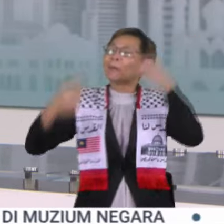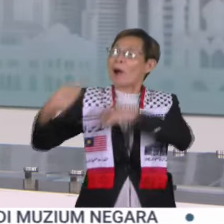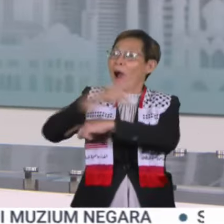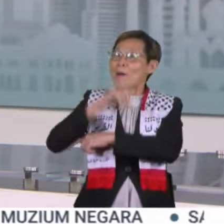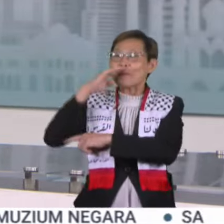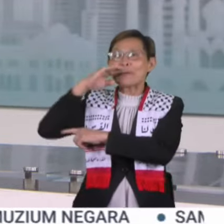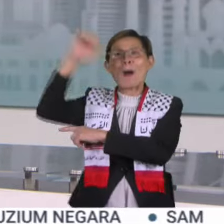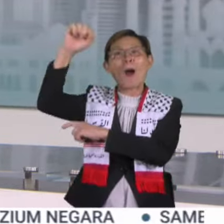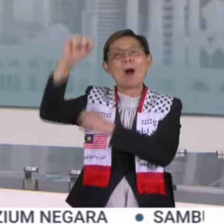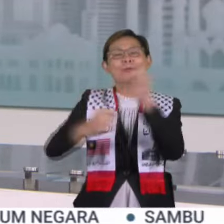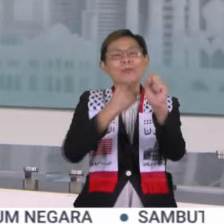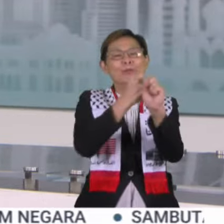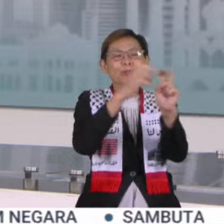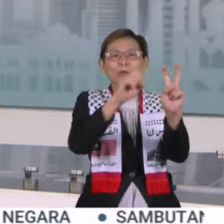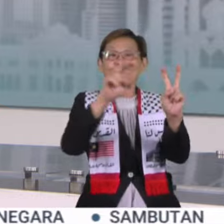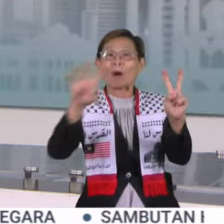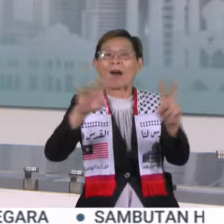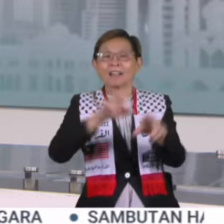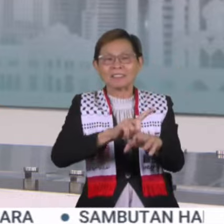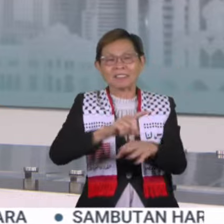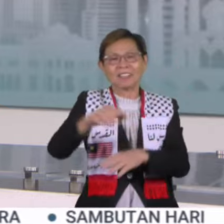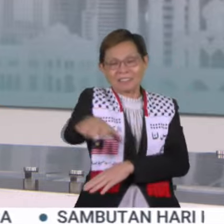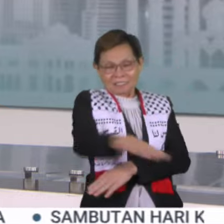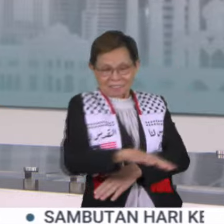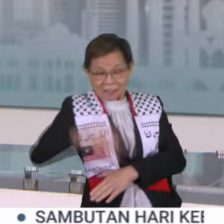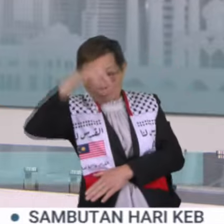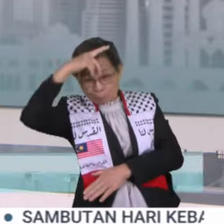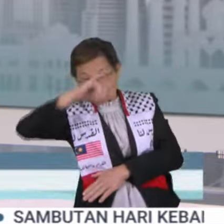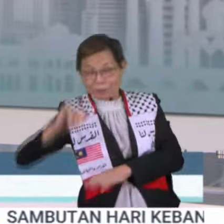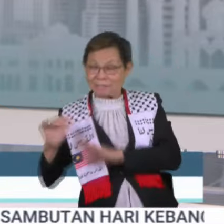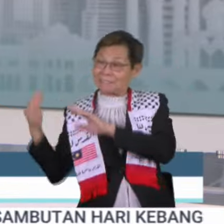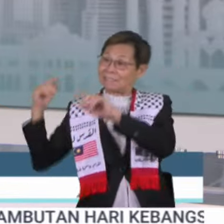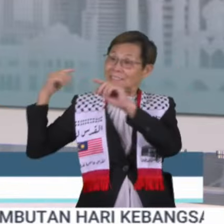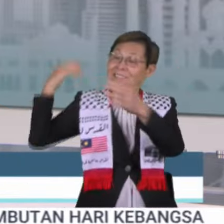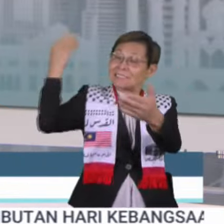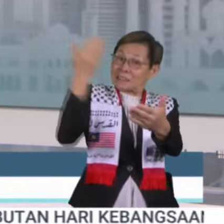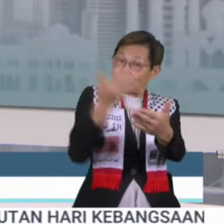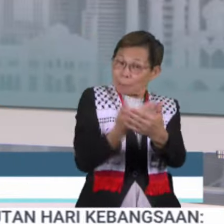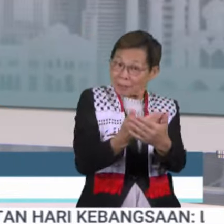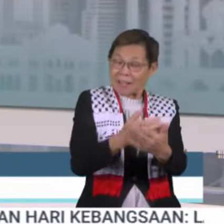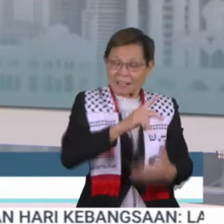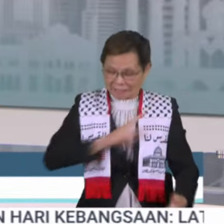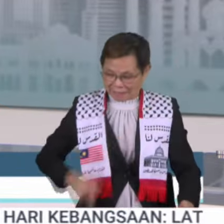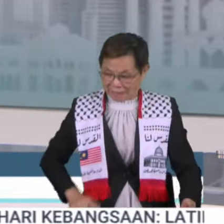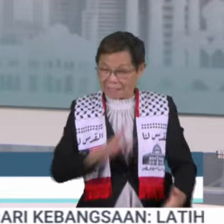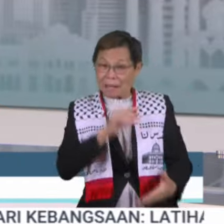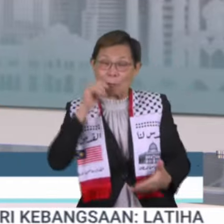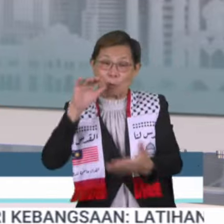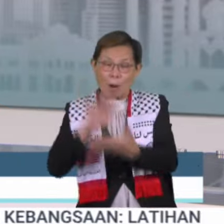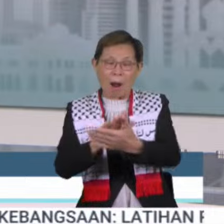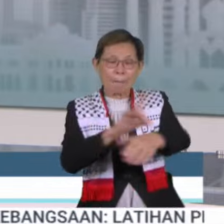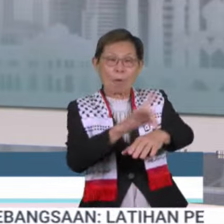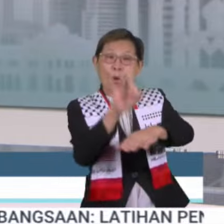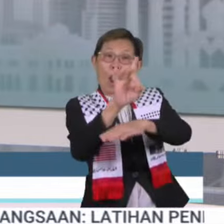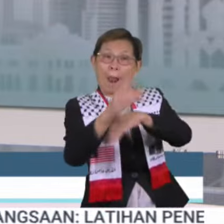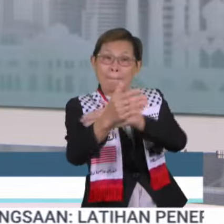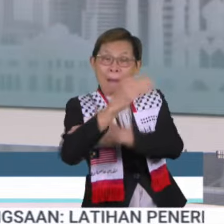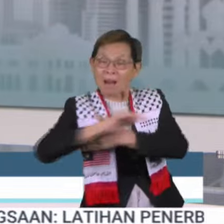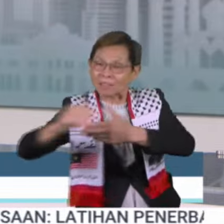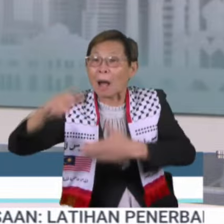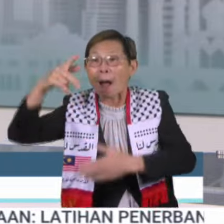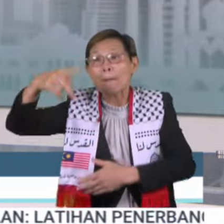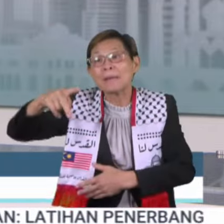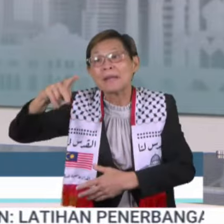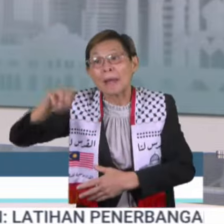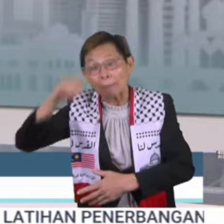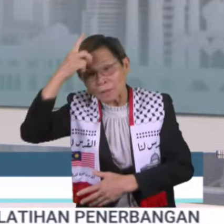Kebangsaan 2024 di Dataran Putrajaya. Keberangkatan tiba Baginda dan Raja Permaisuri pada pukul 8 pagi disambut Perdana